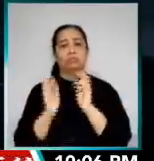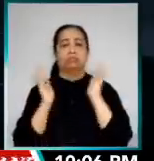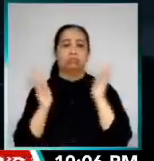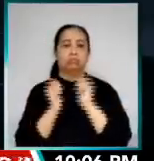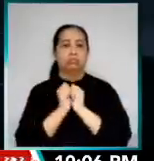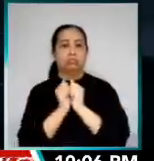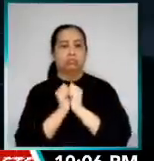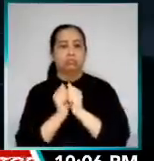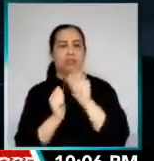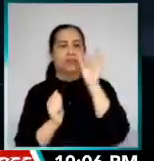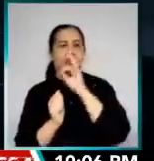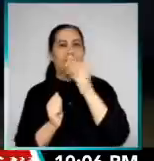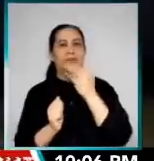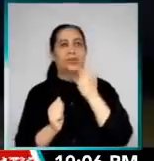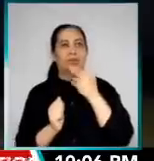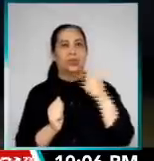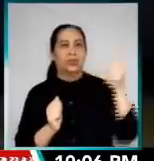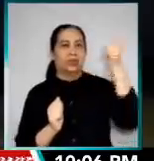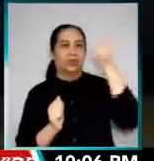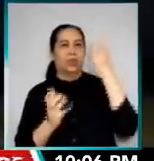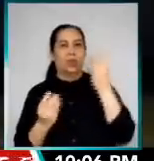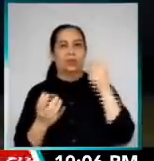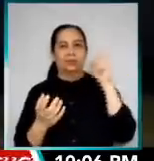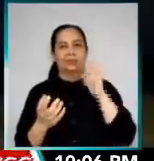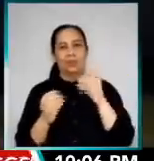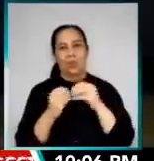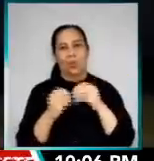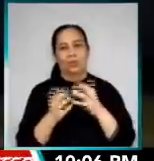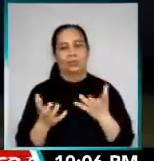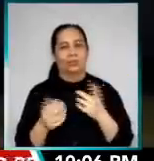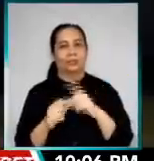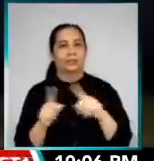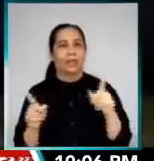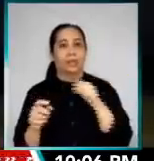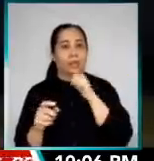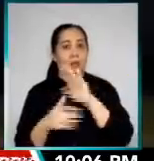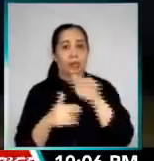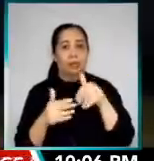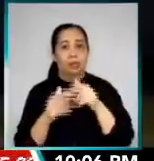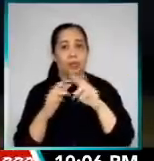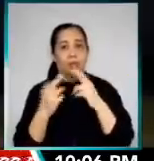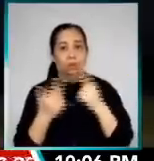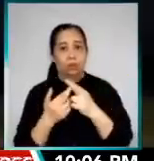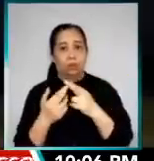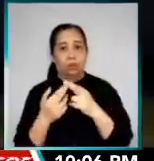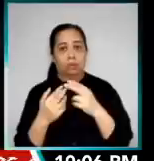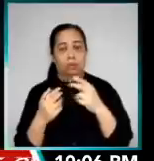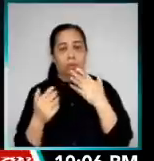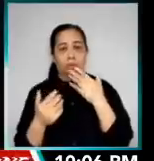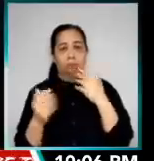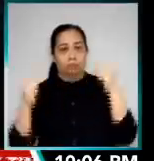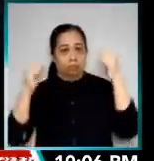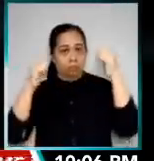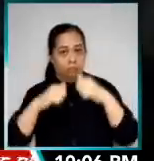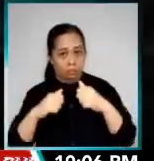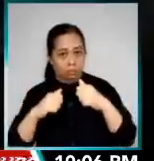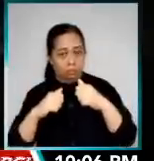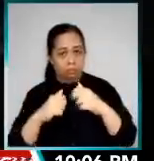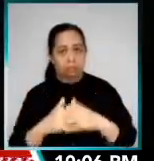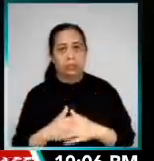sugar daddies want sex more. Pero hindi lahat ng relasyon nagtatagpo sa isang kasunduan.